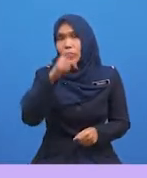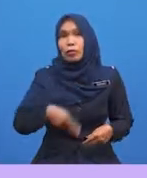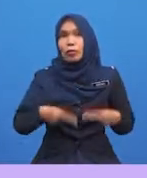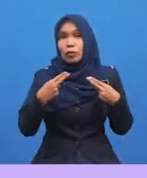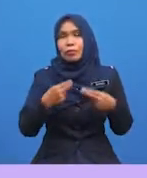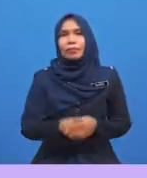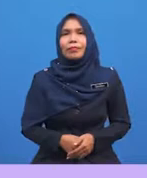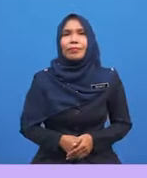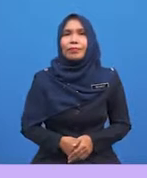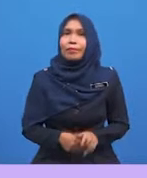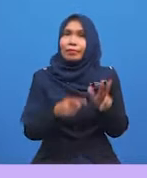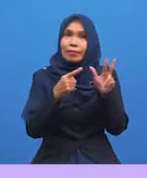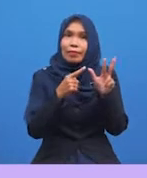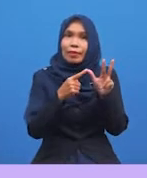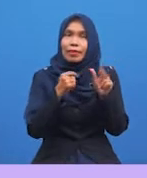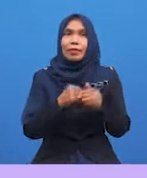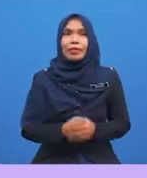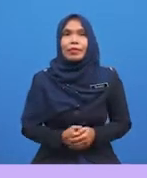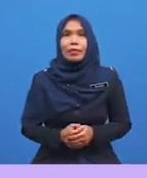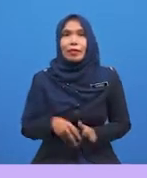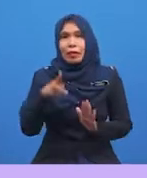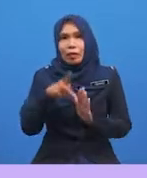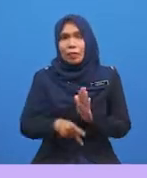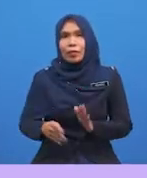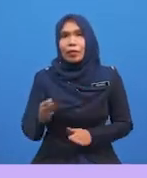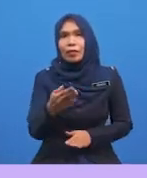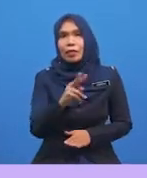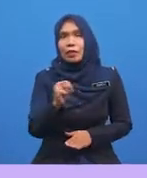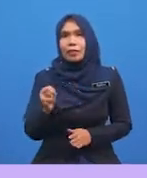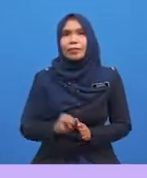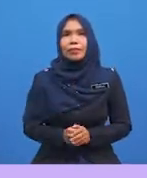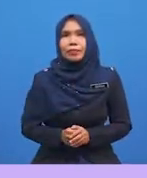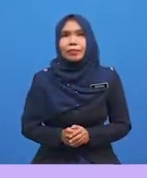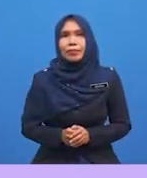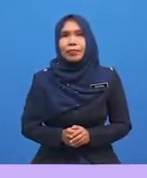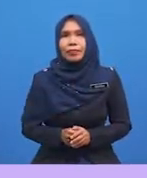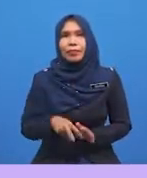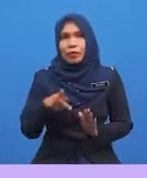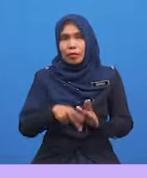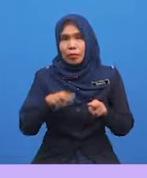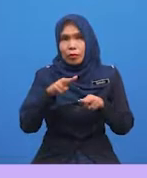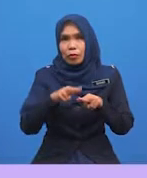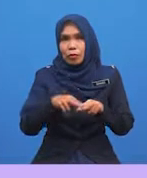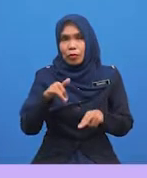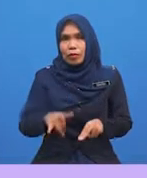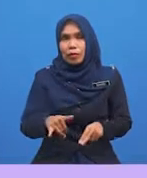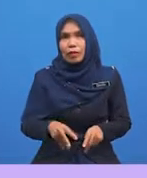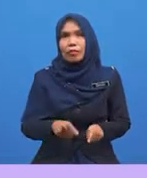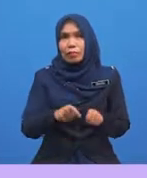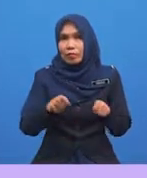Faktor ekonomi yang ketiga ialah perikanan. Penduduk yang tinggal berhampiran kawasan pinggir